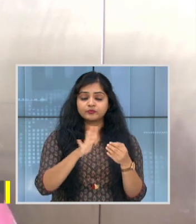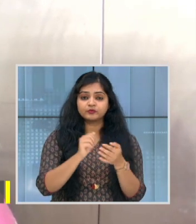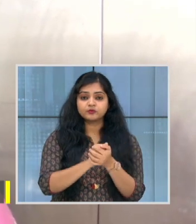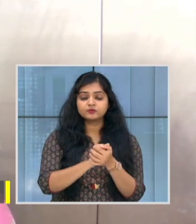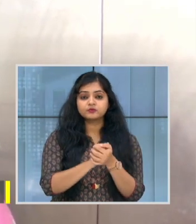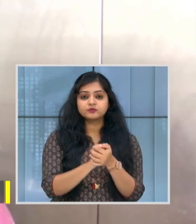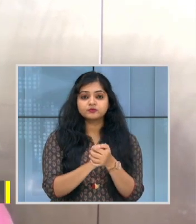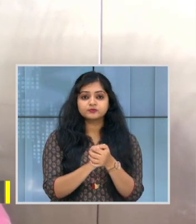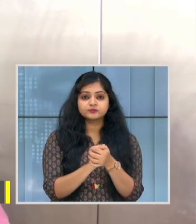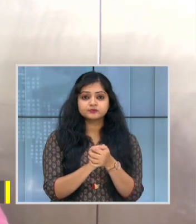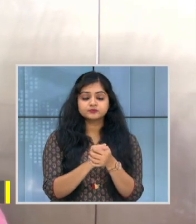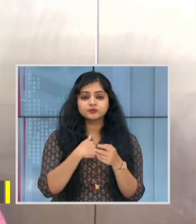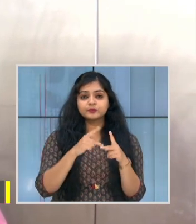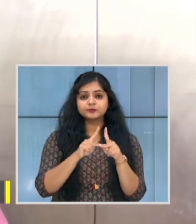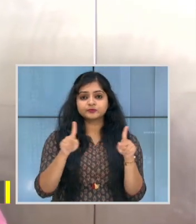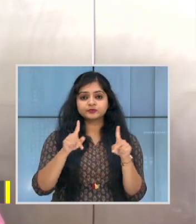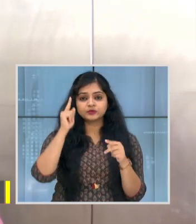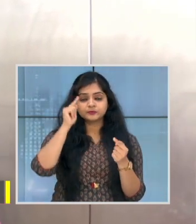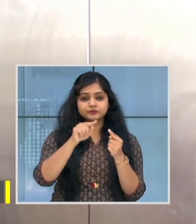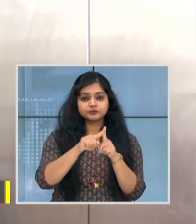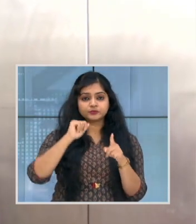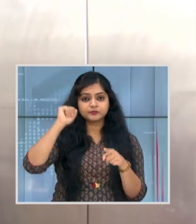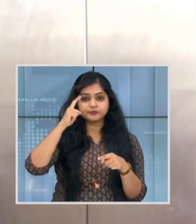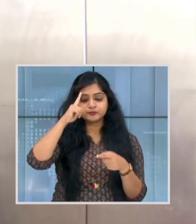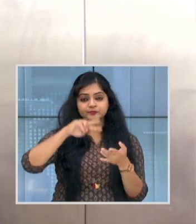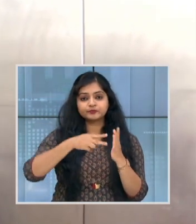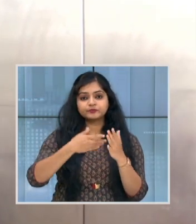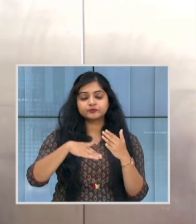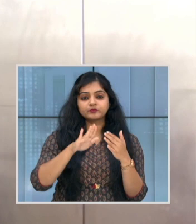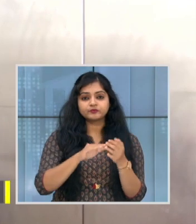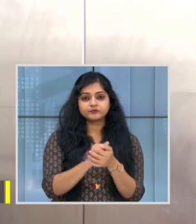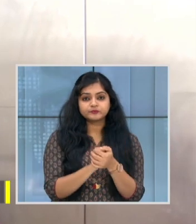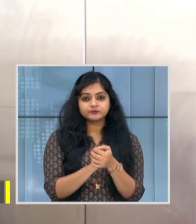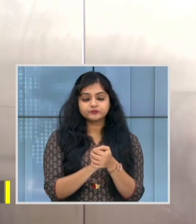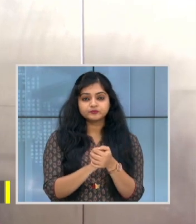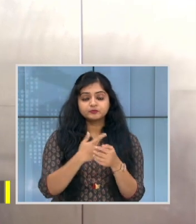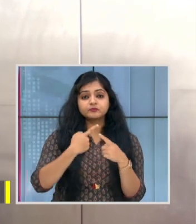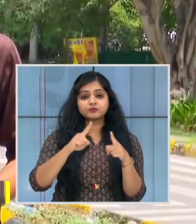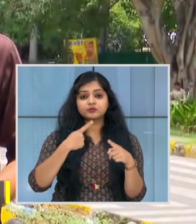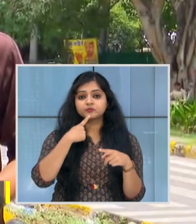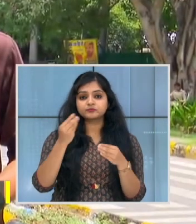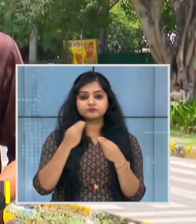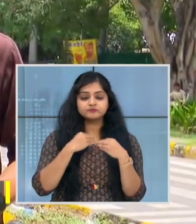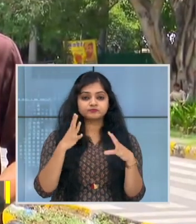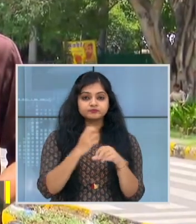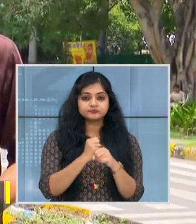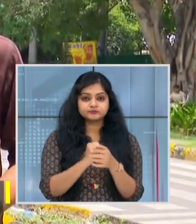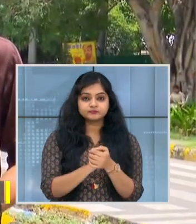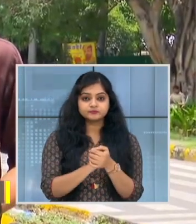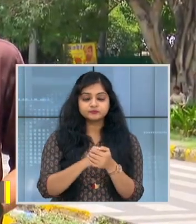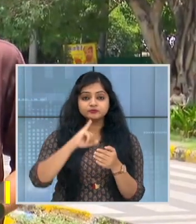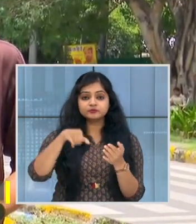സേ റിക്വസ്റ്റ് കർ രഹേ ഹൈ, ഹം ശാന്തിപൂർവക് കർനേ അപ്നാ ധർണാ ശാന്തിപൂർവക് കർനാ ചാഹതേ, ഹമേ ജാനേ ദോ, ലേക്കിൻ ഹമേ ജാനേ നഹീ ദിയാ. ജന്തർ